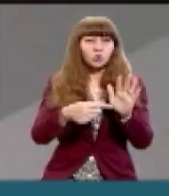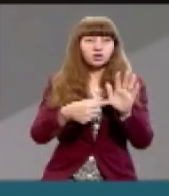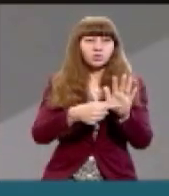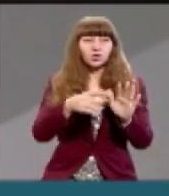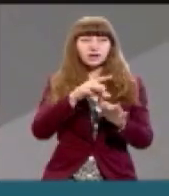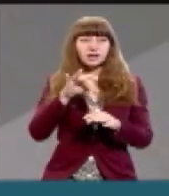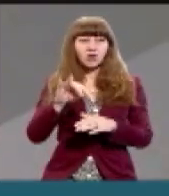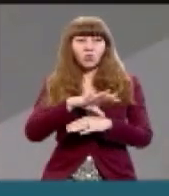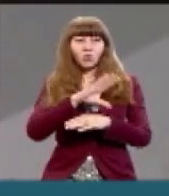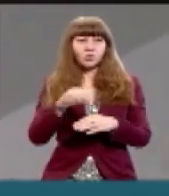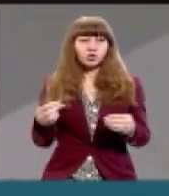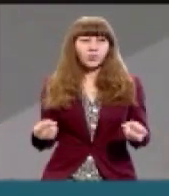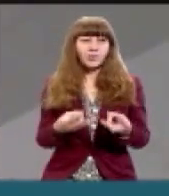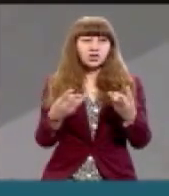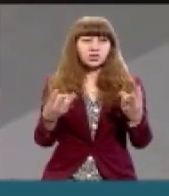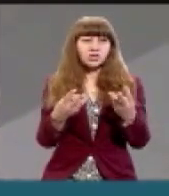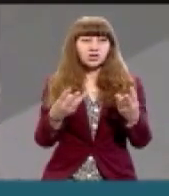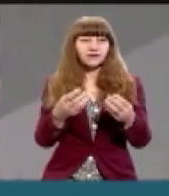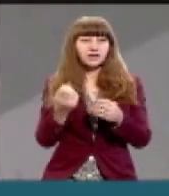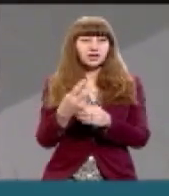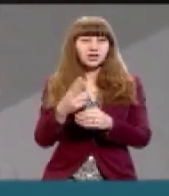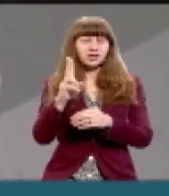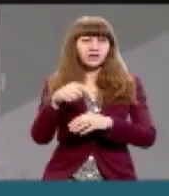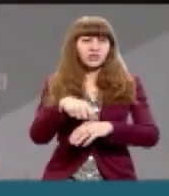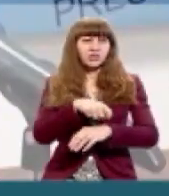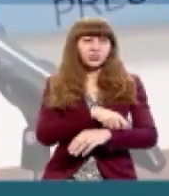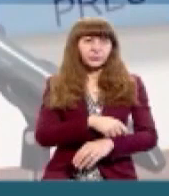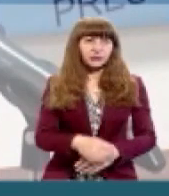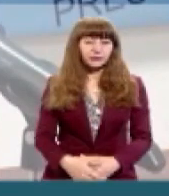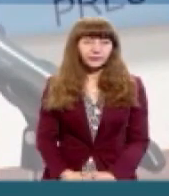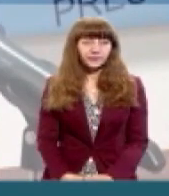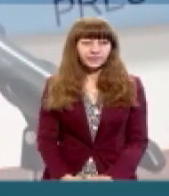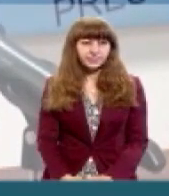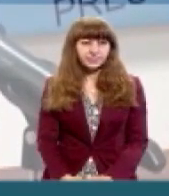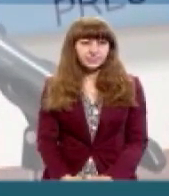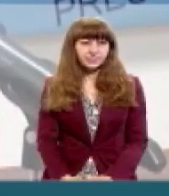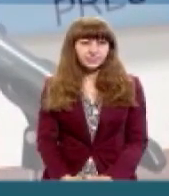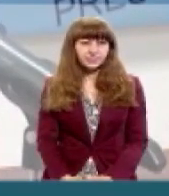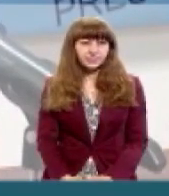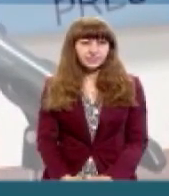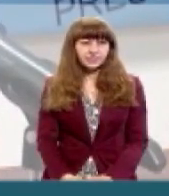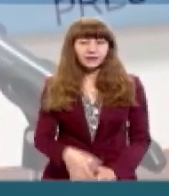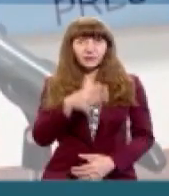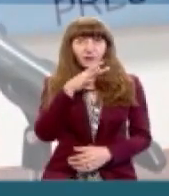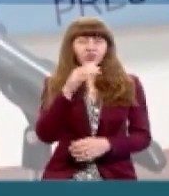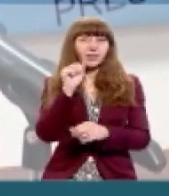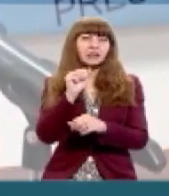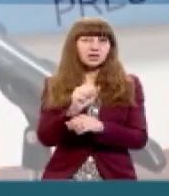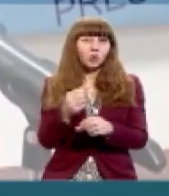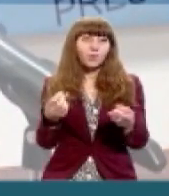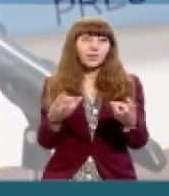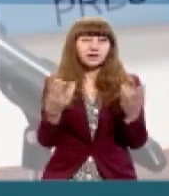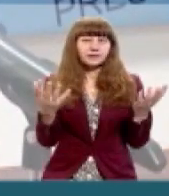7 этажи. Общая площадь, охваченная огнем, составила 12 квадратных метров. В ходе тушения пожара